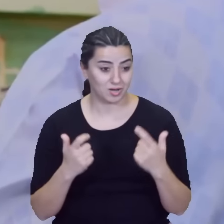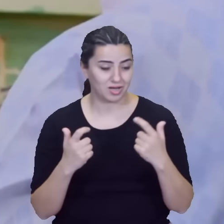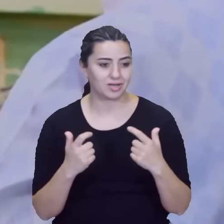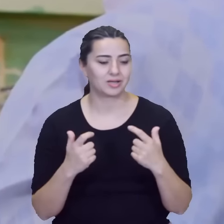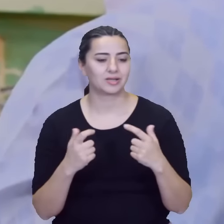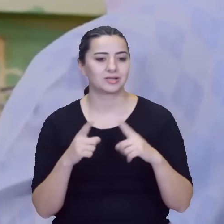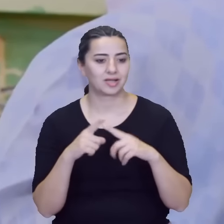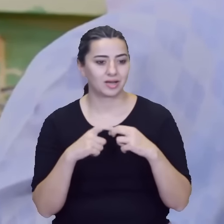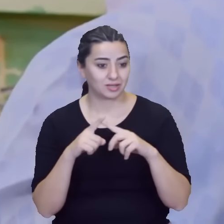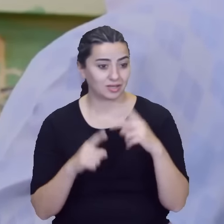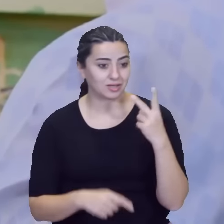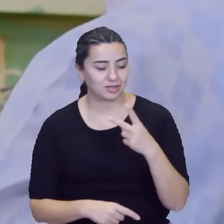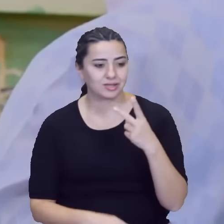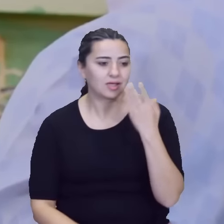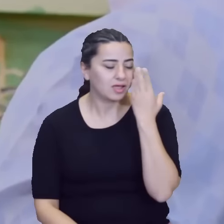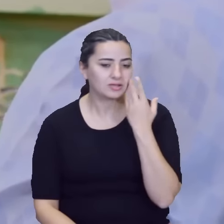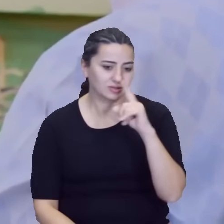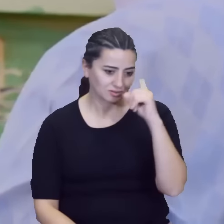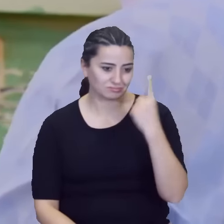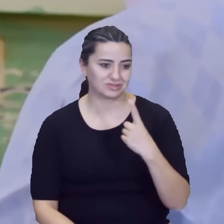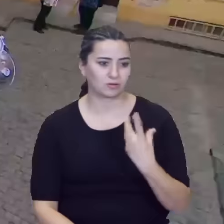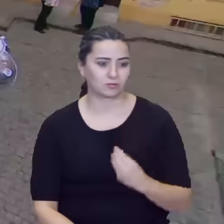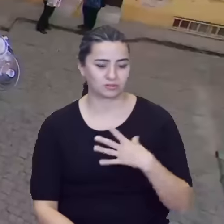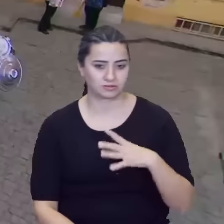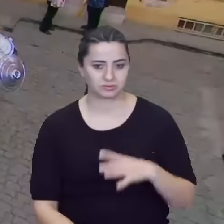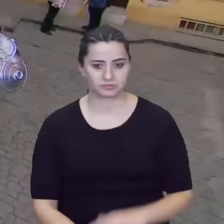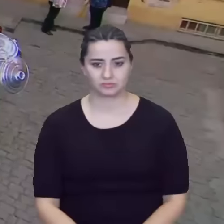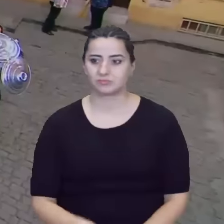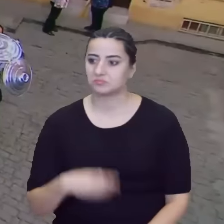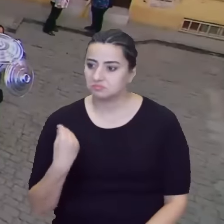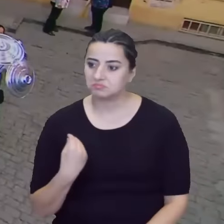TRT 2'yi izleyecek tek kişi olmak istiyorum.